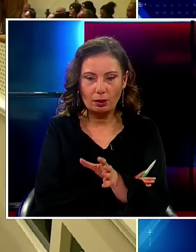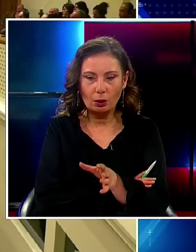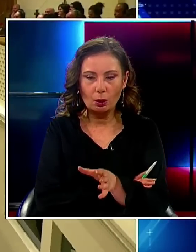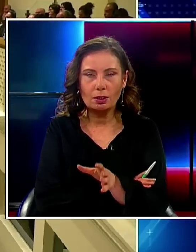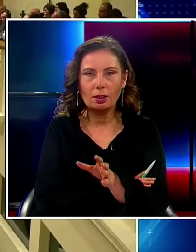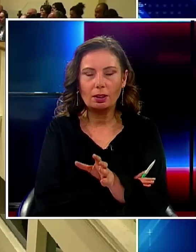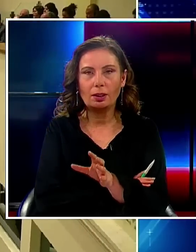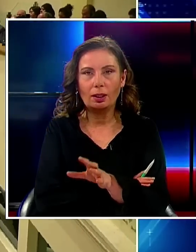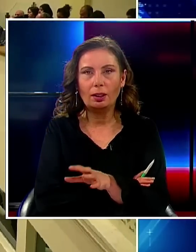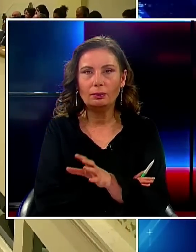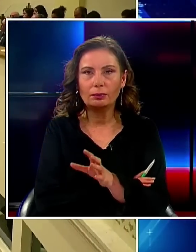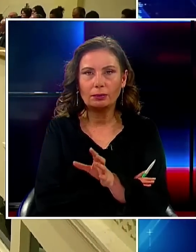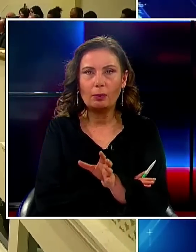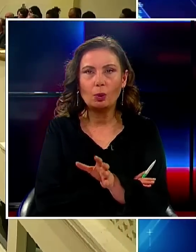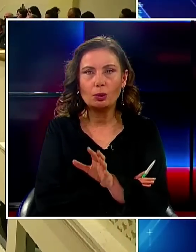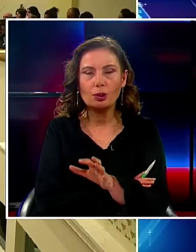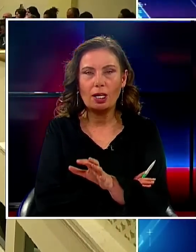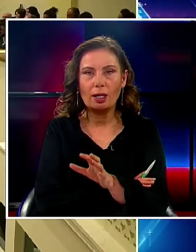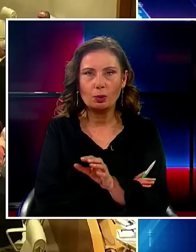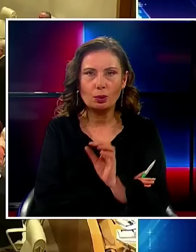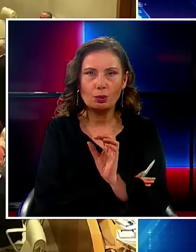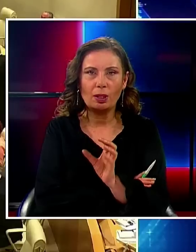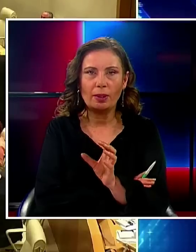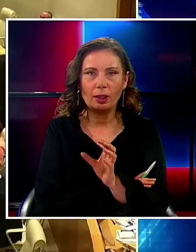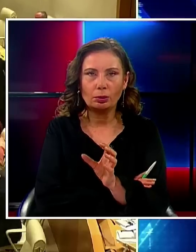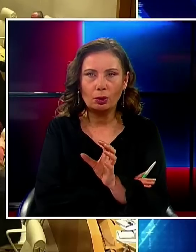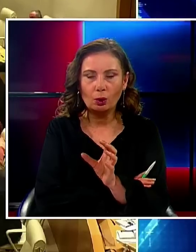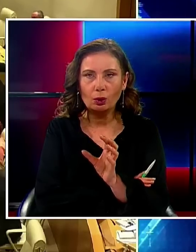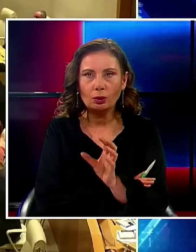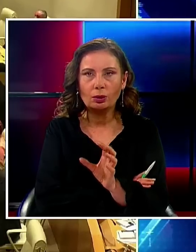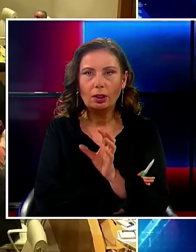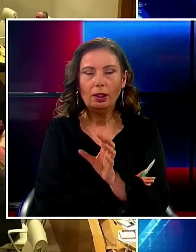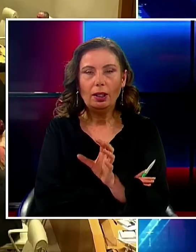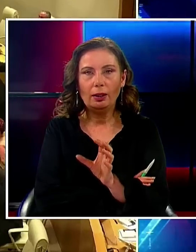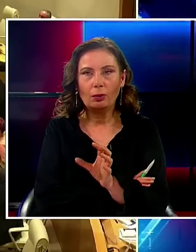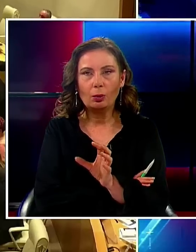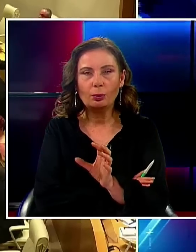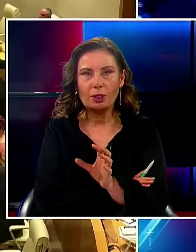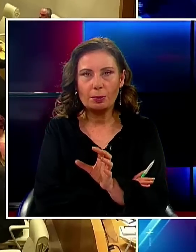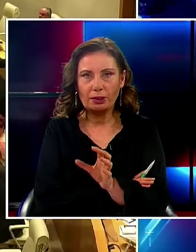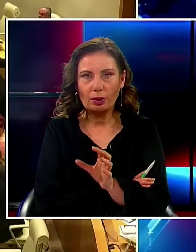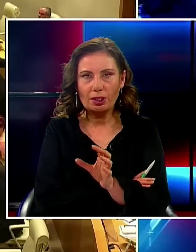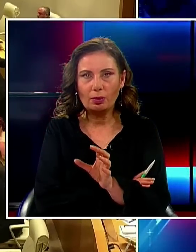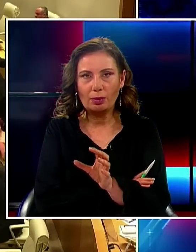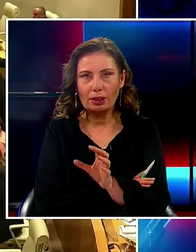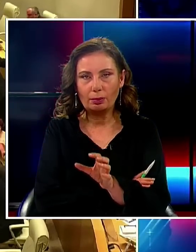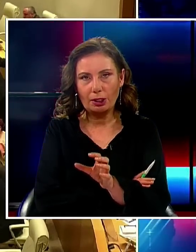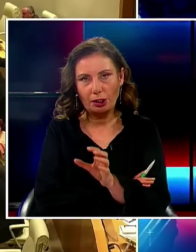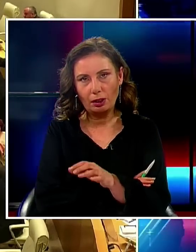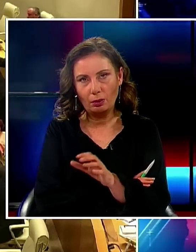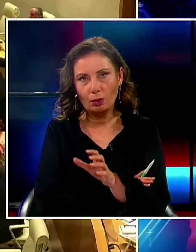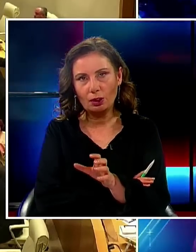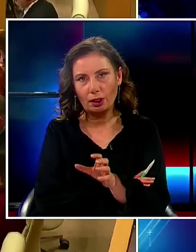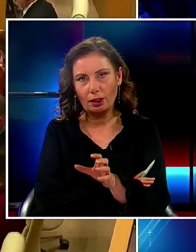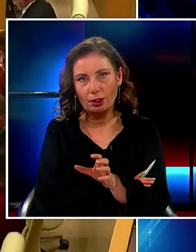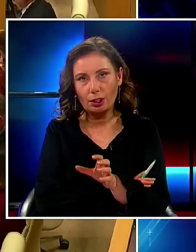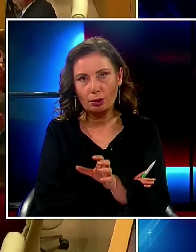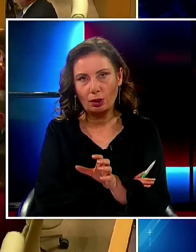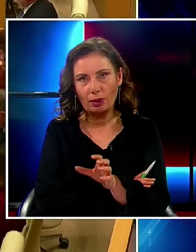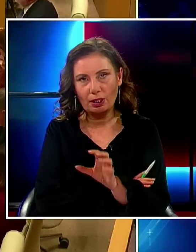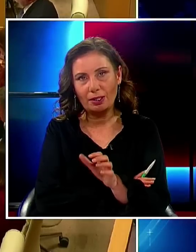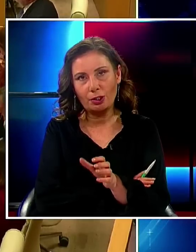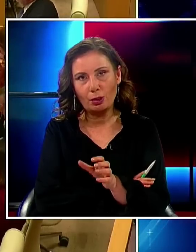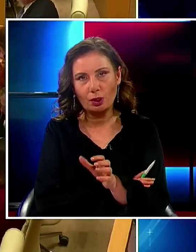მის როლზე და რა მოგწონს, რა არ მოგწონს, ვილაპარაკოთ მხოლოდ ევროპულ პერსპექტივასთან მიმართებაში იმ როლზე,